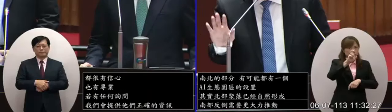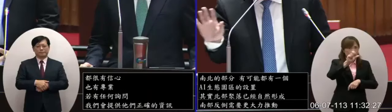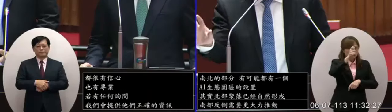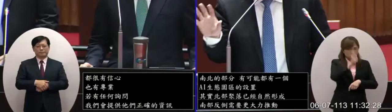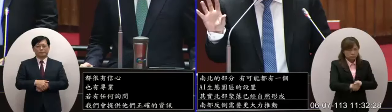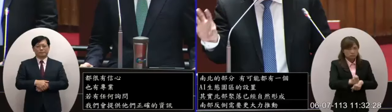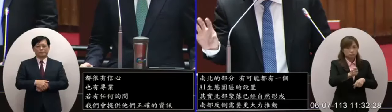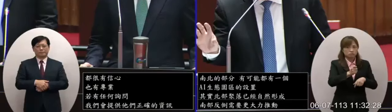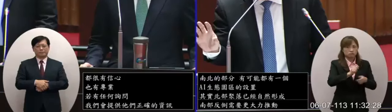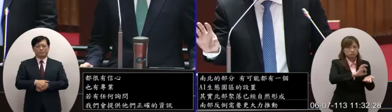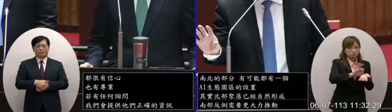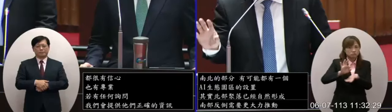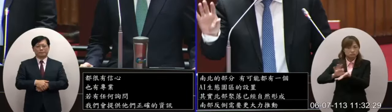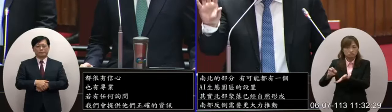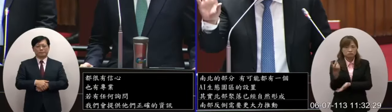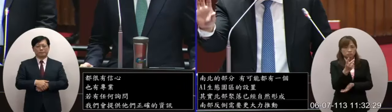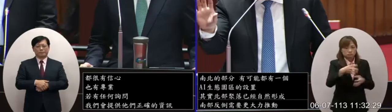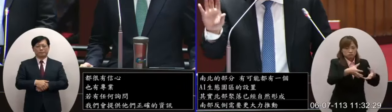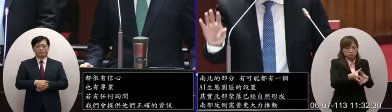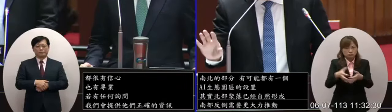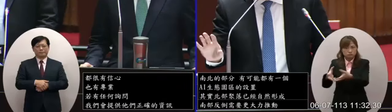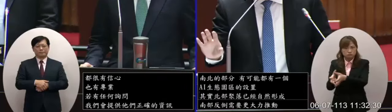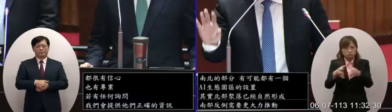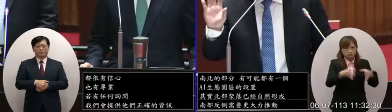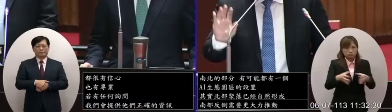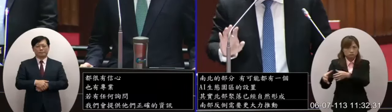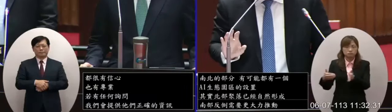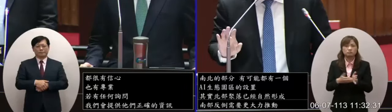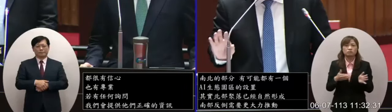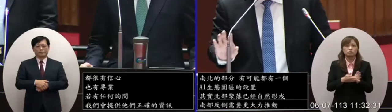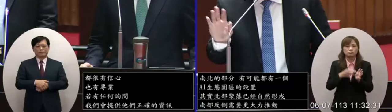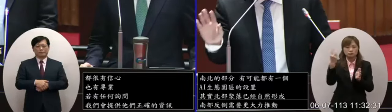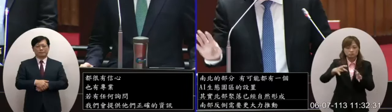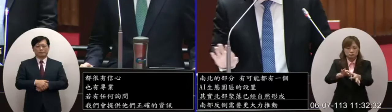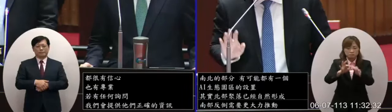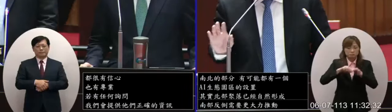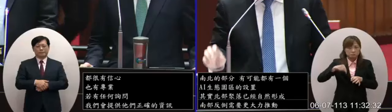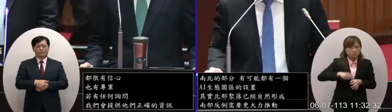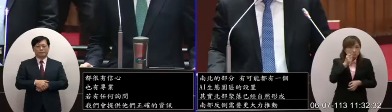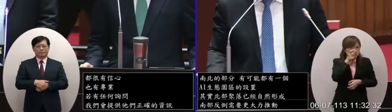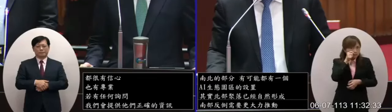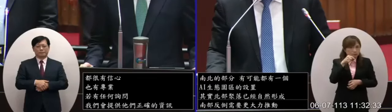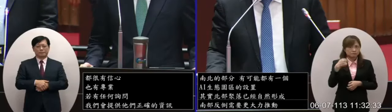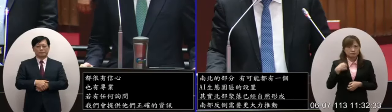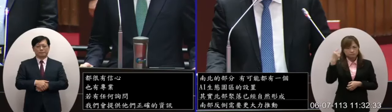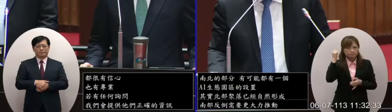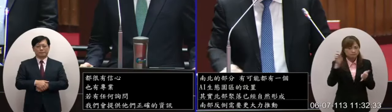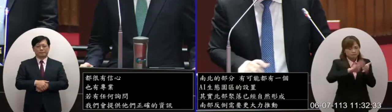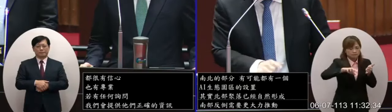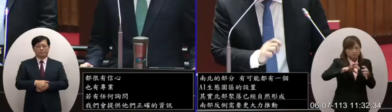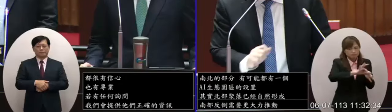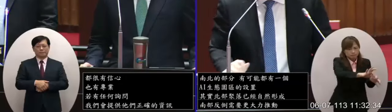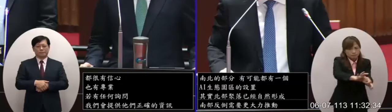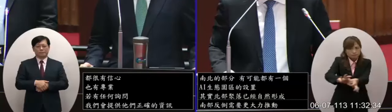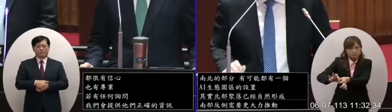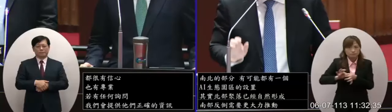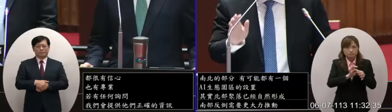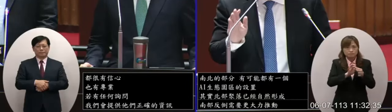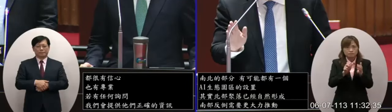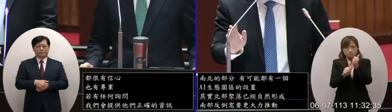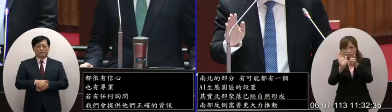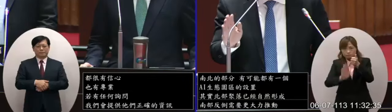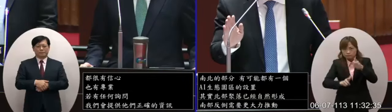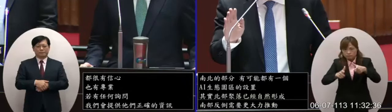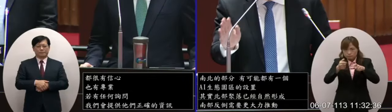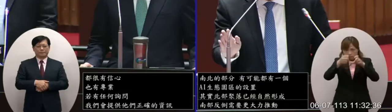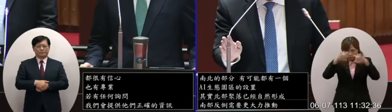在高雄在亚湾已经形成一个聚落。包括台南的部分，这个联动起来，我认为形成一个南部的一个生态园区了哈。我